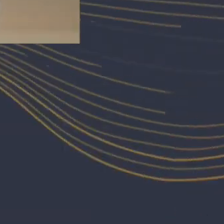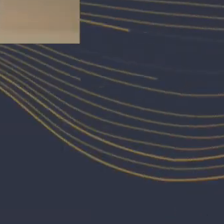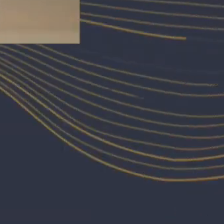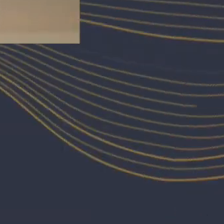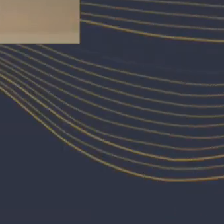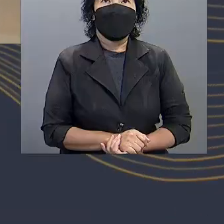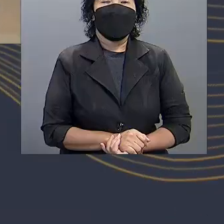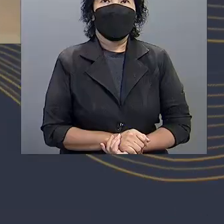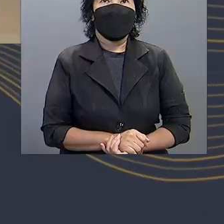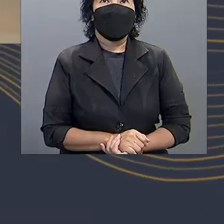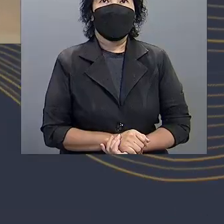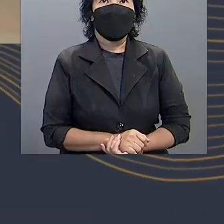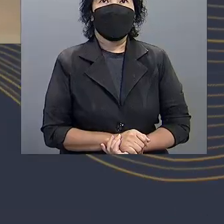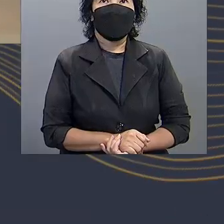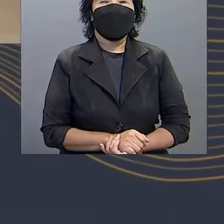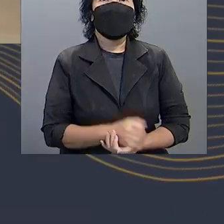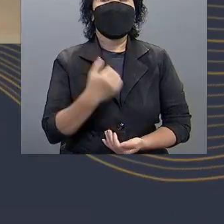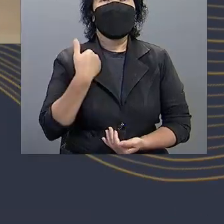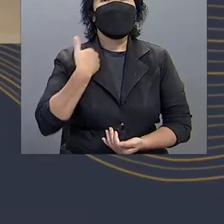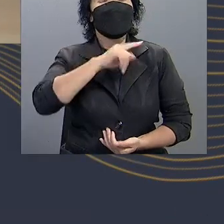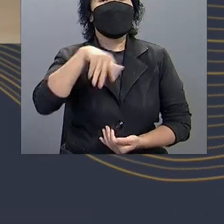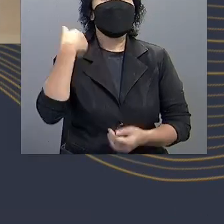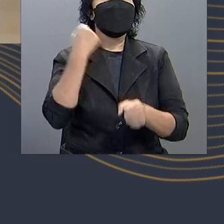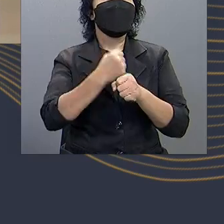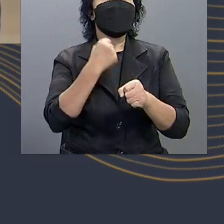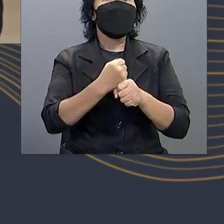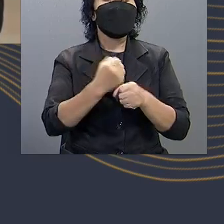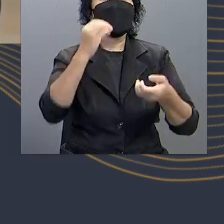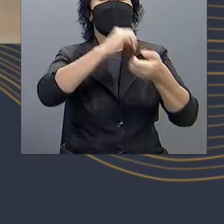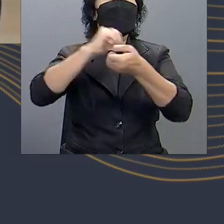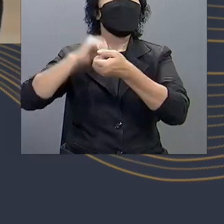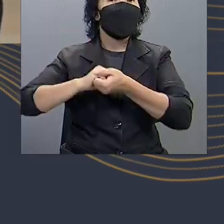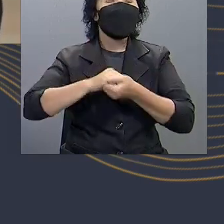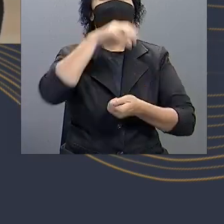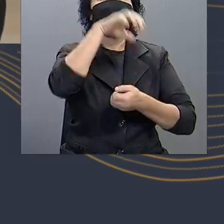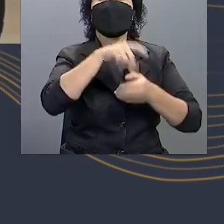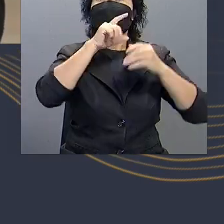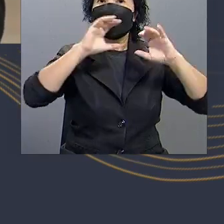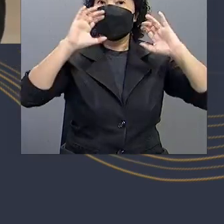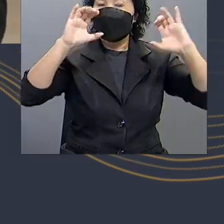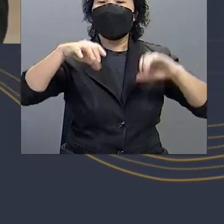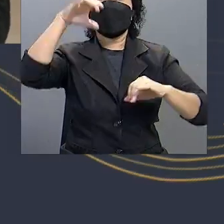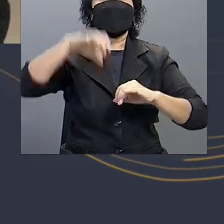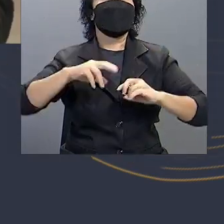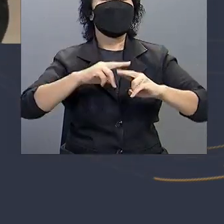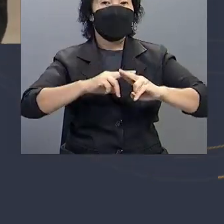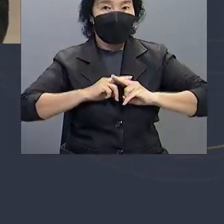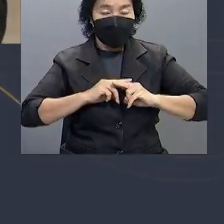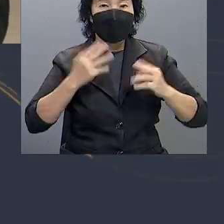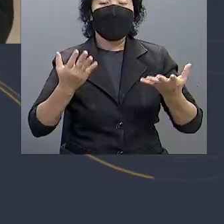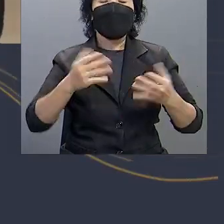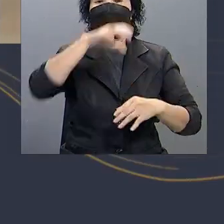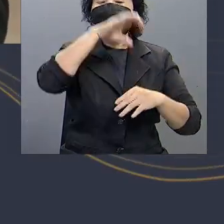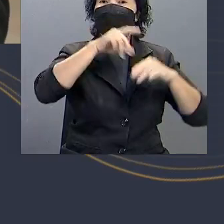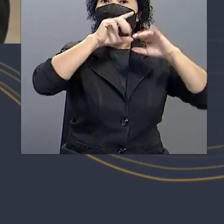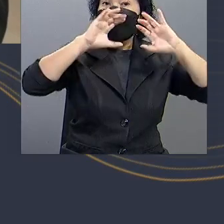ามีการทำงานบูรณาการกัน ครับ นะครับทั้งภาคเอกชนภาครัฐในส่วนภาครัฐเองก็มีหลายหน่วยงาน